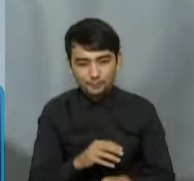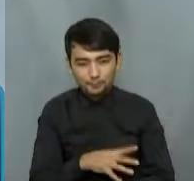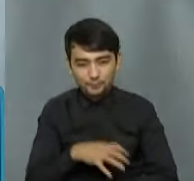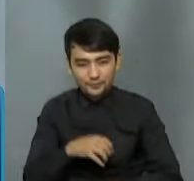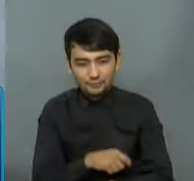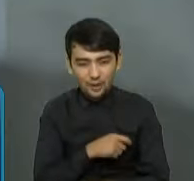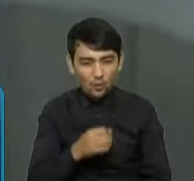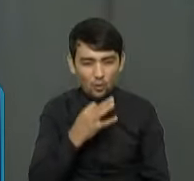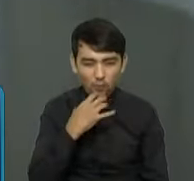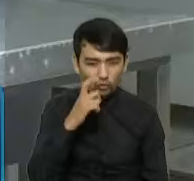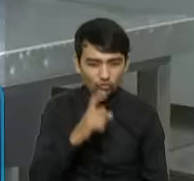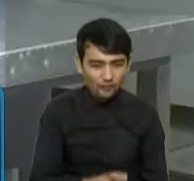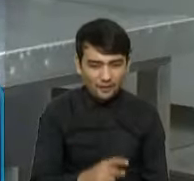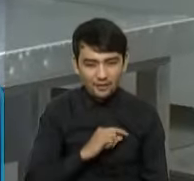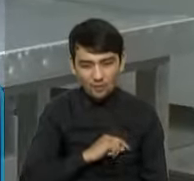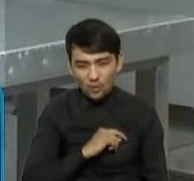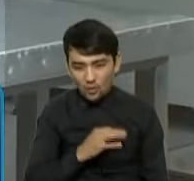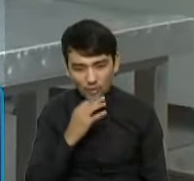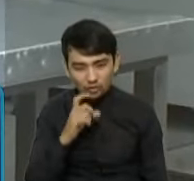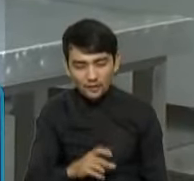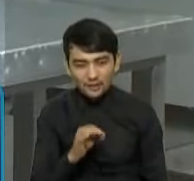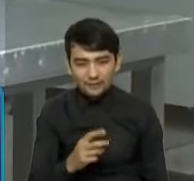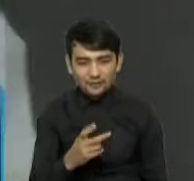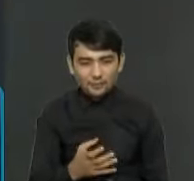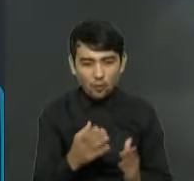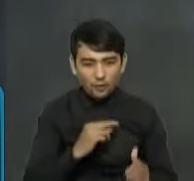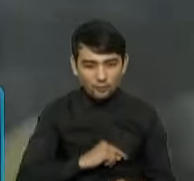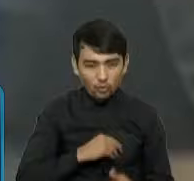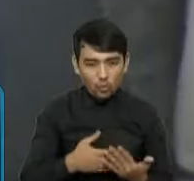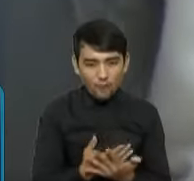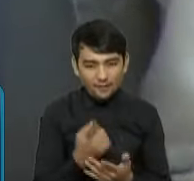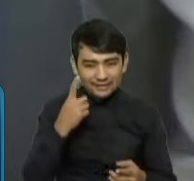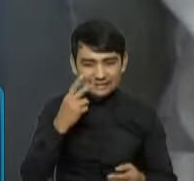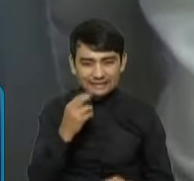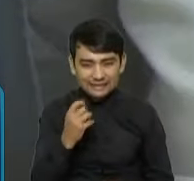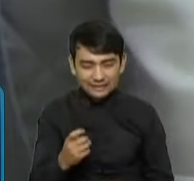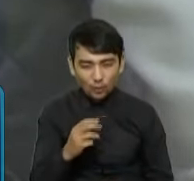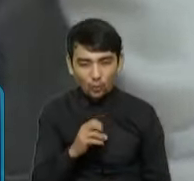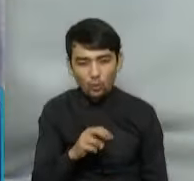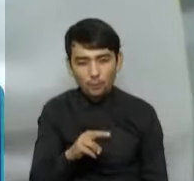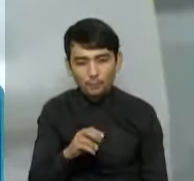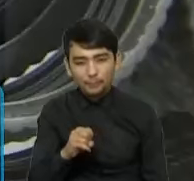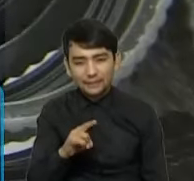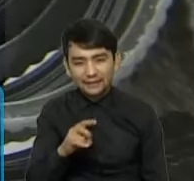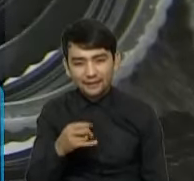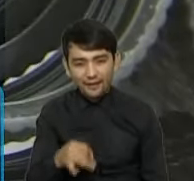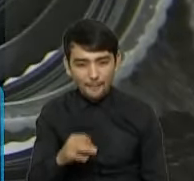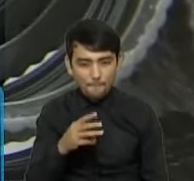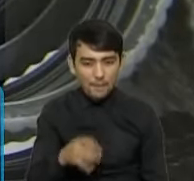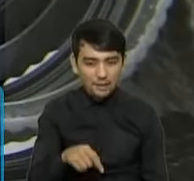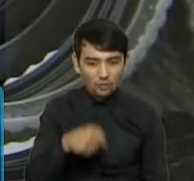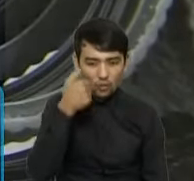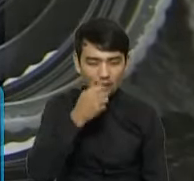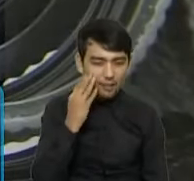любого человека, сотрудника. 200 сотрудников трудятся в новом цехе кондитерской компании «Хулпынай», который открылся в мае этого года в индустриальной